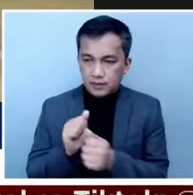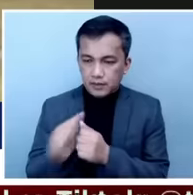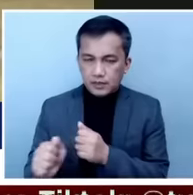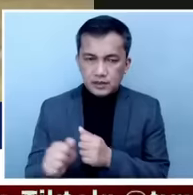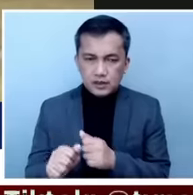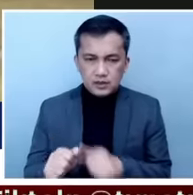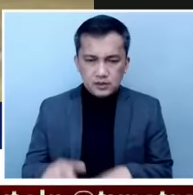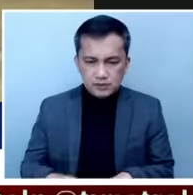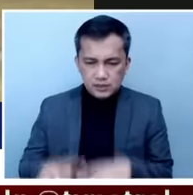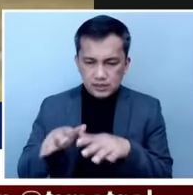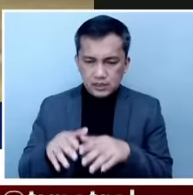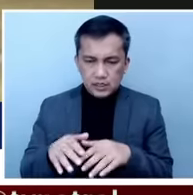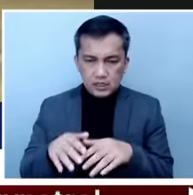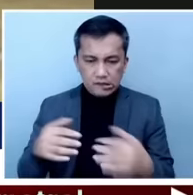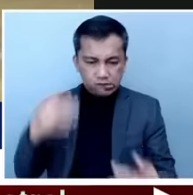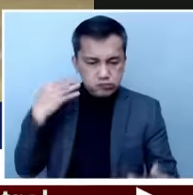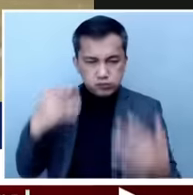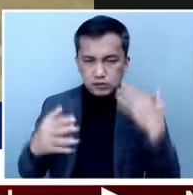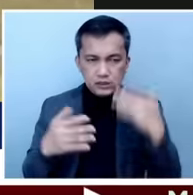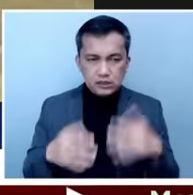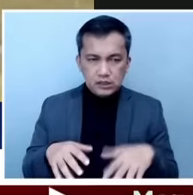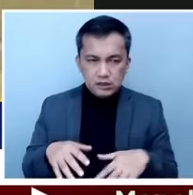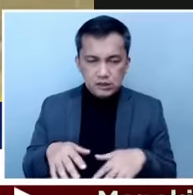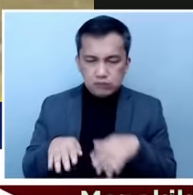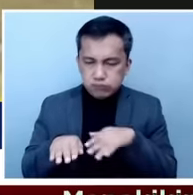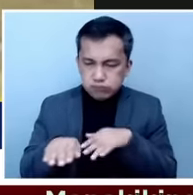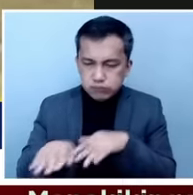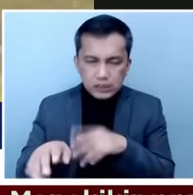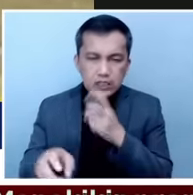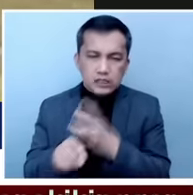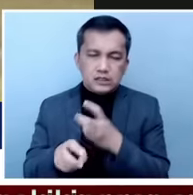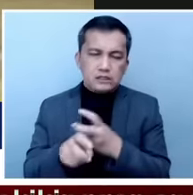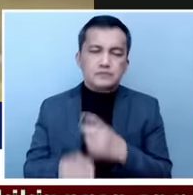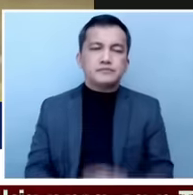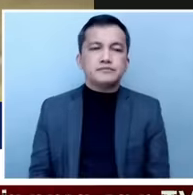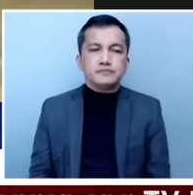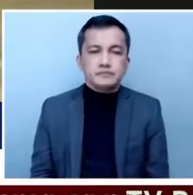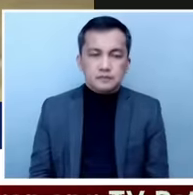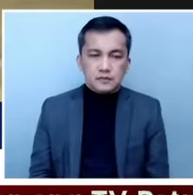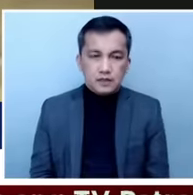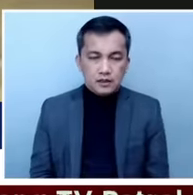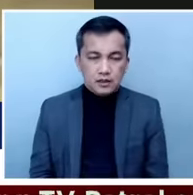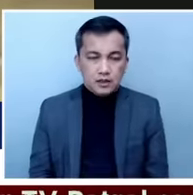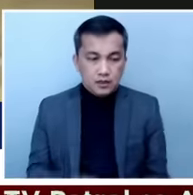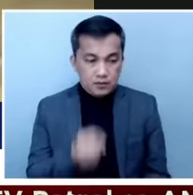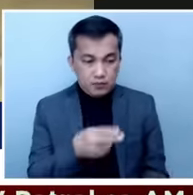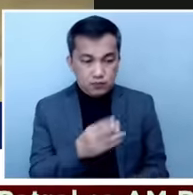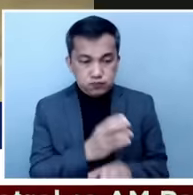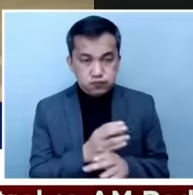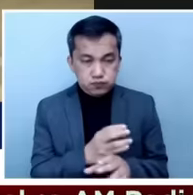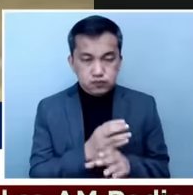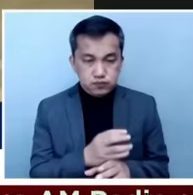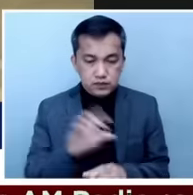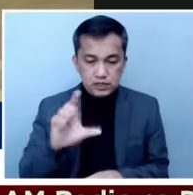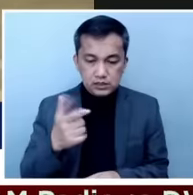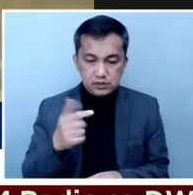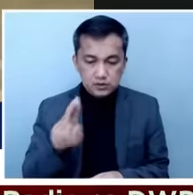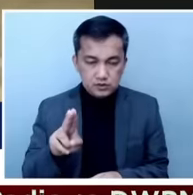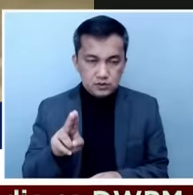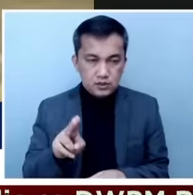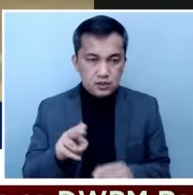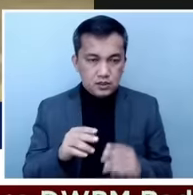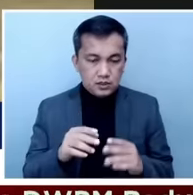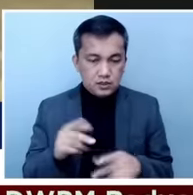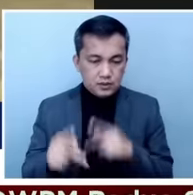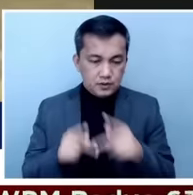binaang highway kaya hirap makaraan ang mga sasakyan. Pinag-iingat pa rin ng mga LGU ang mga residente